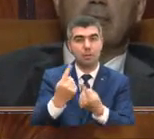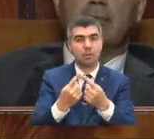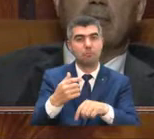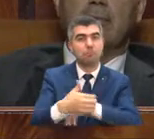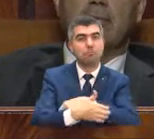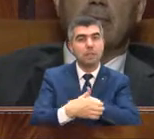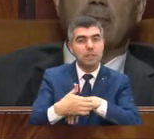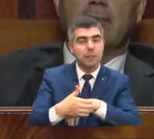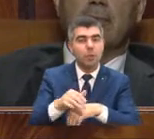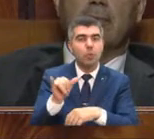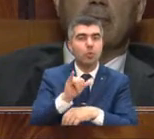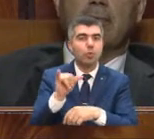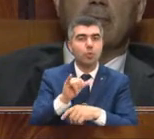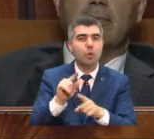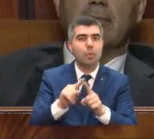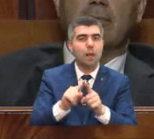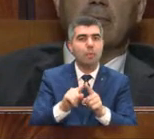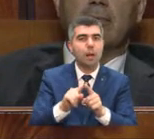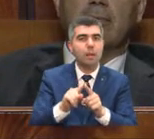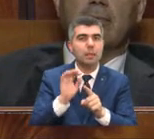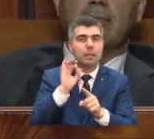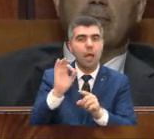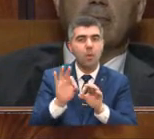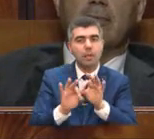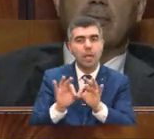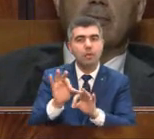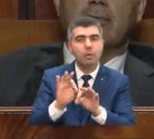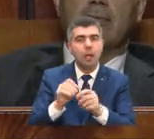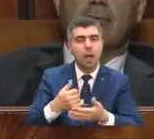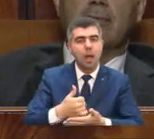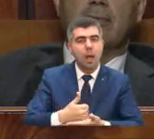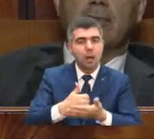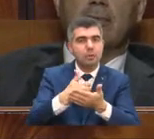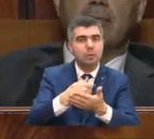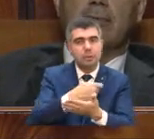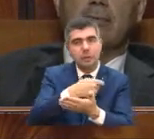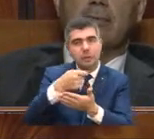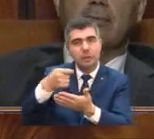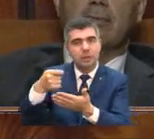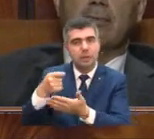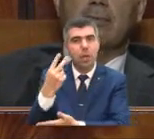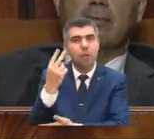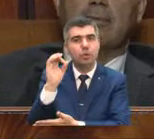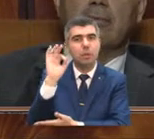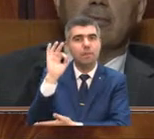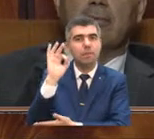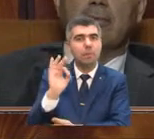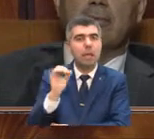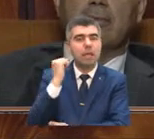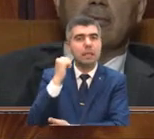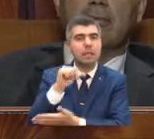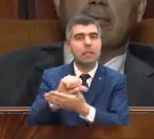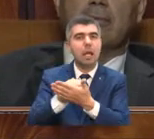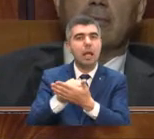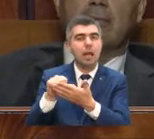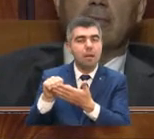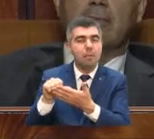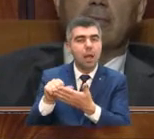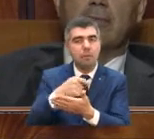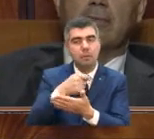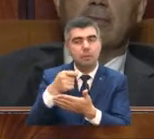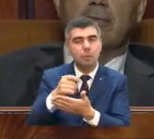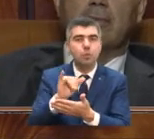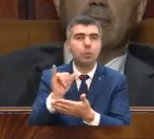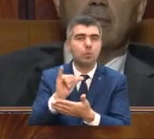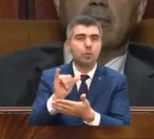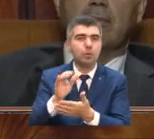عن المعايير المتخذة من لتوزيع حصة الضريبة على القيمة المضافة بين هذه الجماعات الترابية،